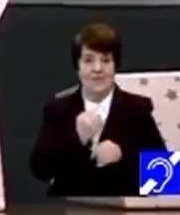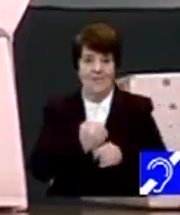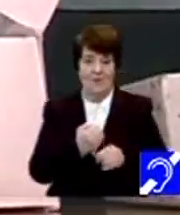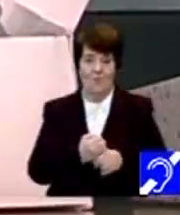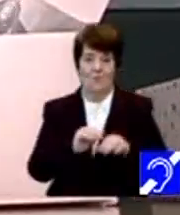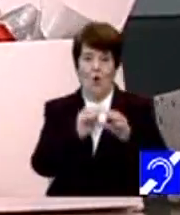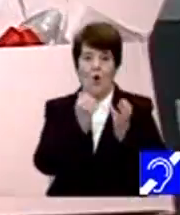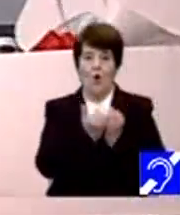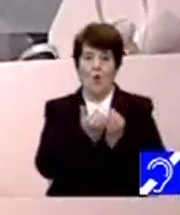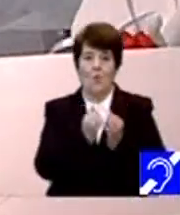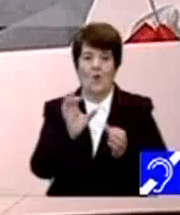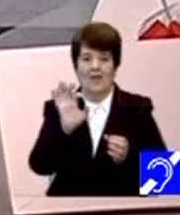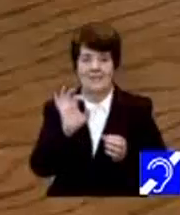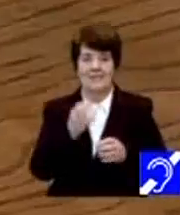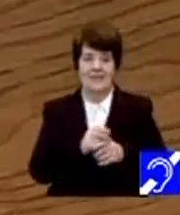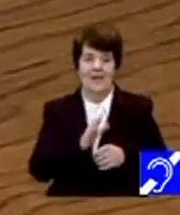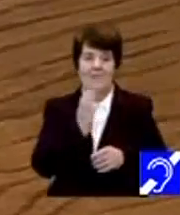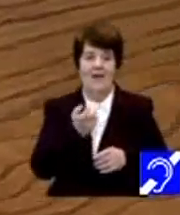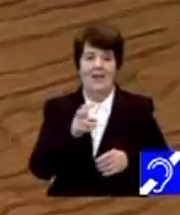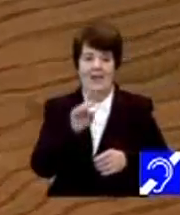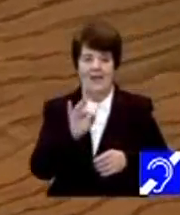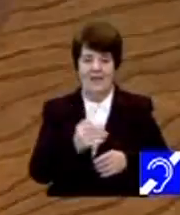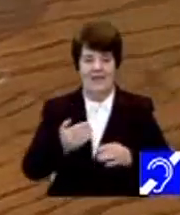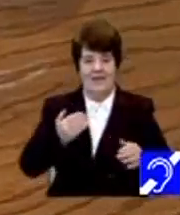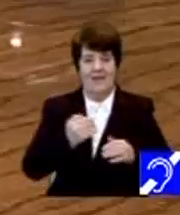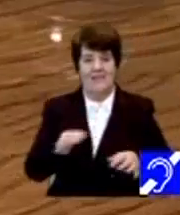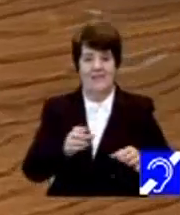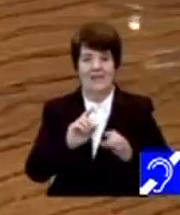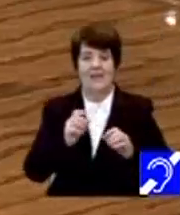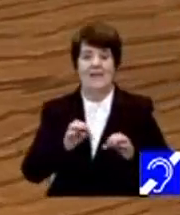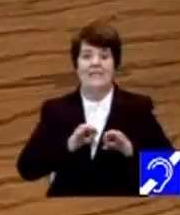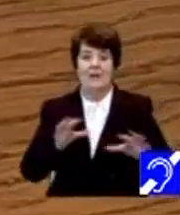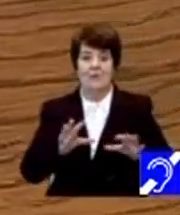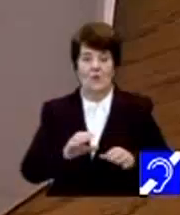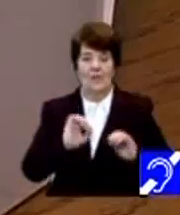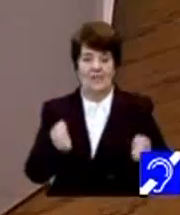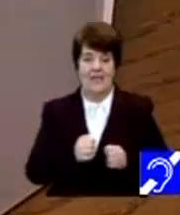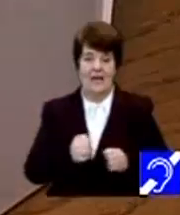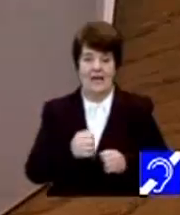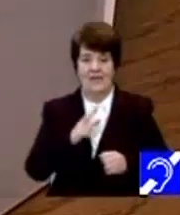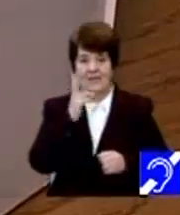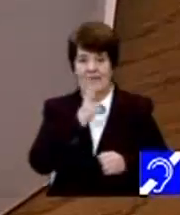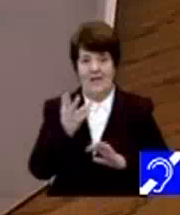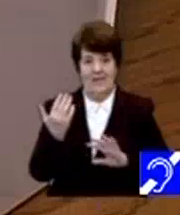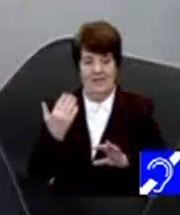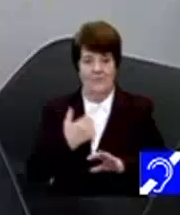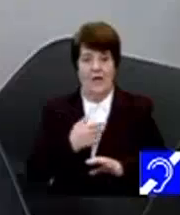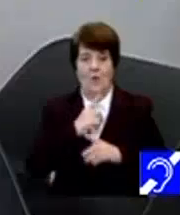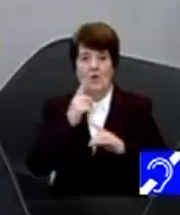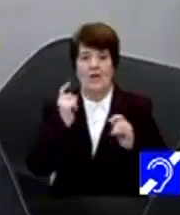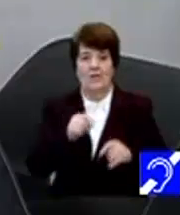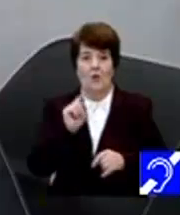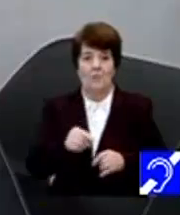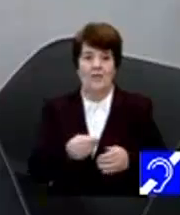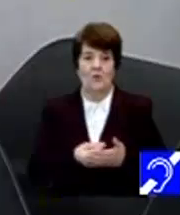Ideea de a face globulețe pentru pomul de Crăciun i-a venit Valeriei înaintea sărbătorilor de iarnă de acum 3 ani, când se gândea la un cadou special pentru